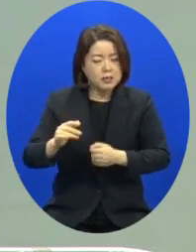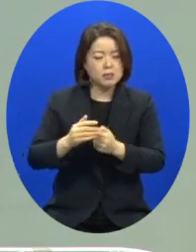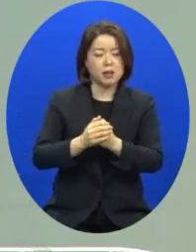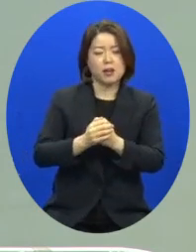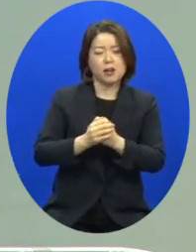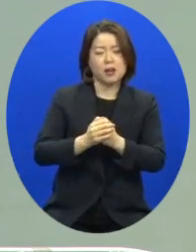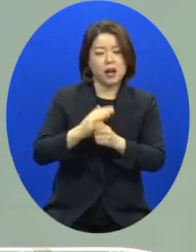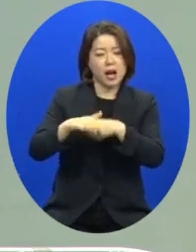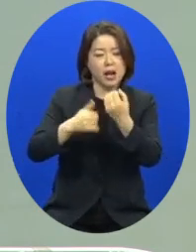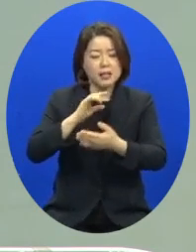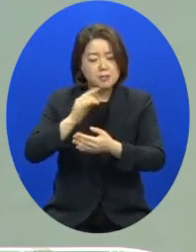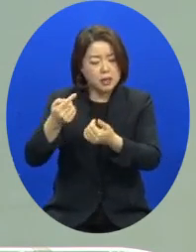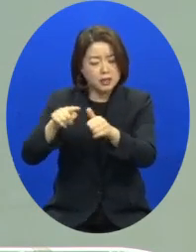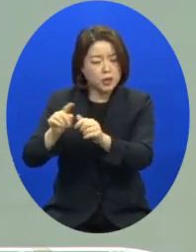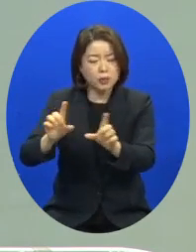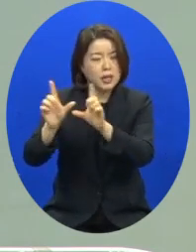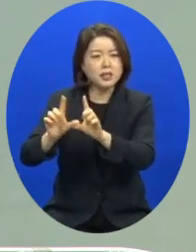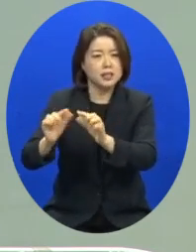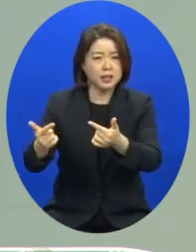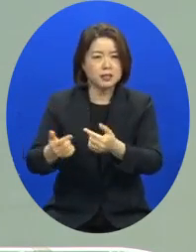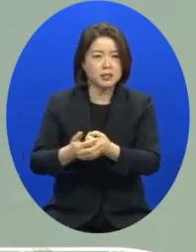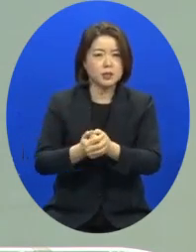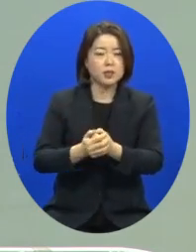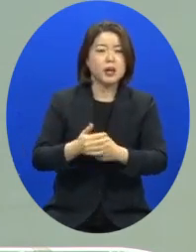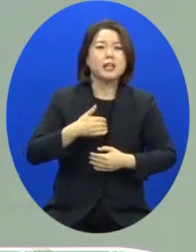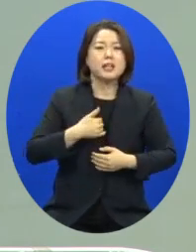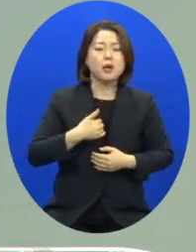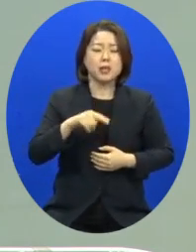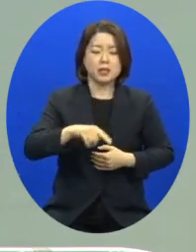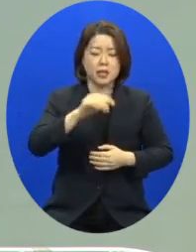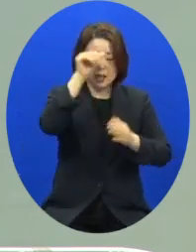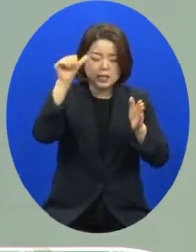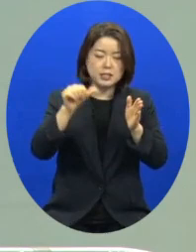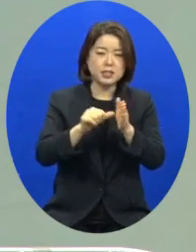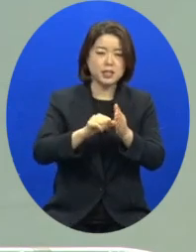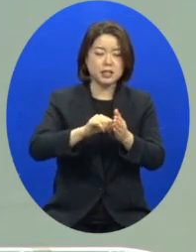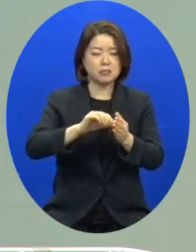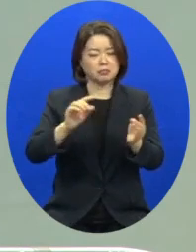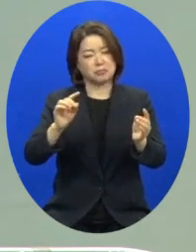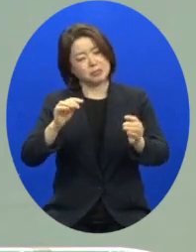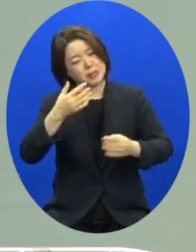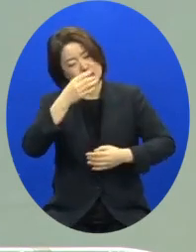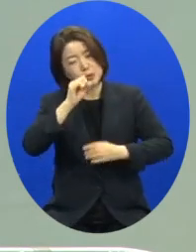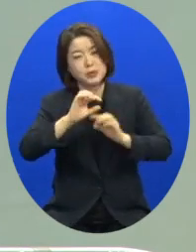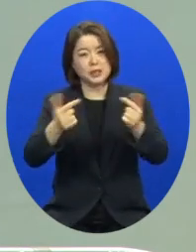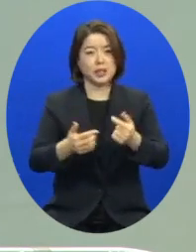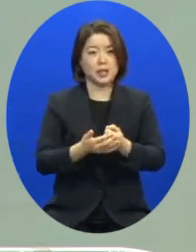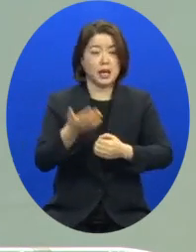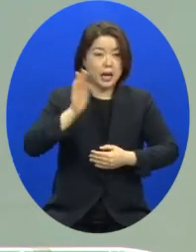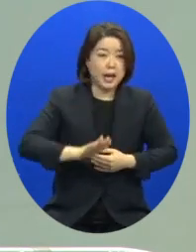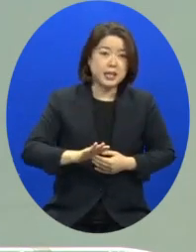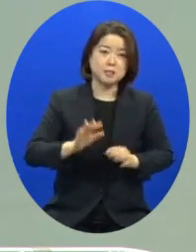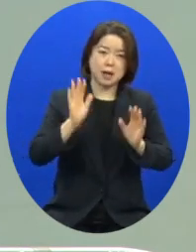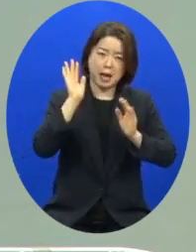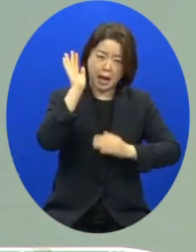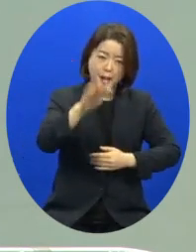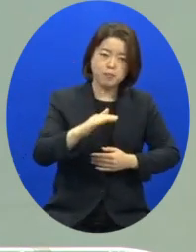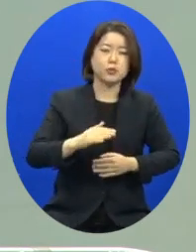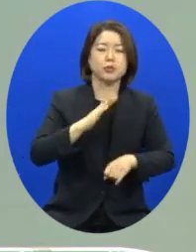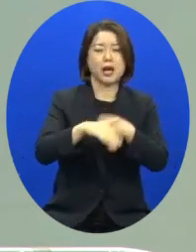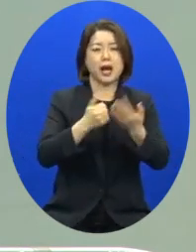말할 수가 없습니다. 그래서 내 인생이 이렇게 뒤틀린 것 같습니다. 이제는 진짜